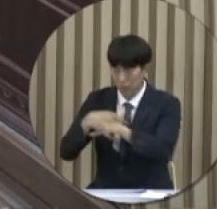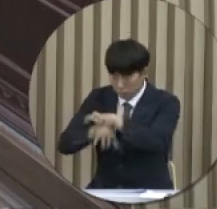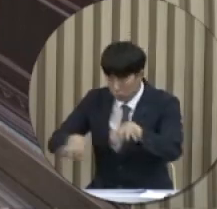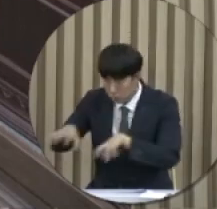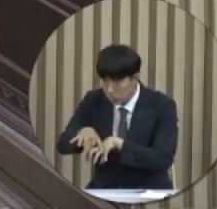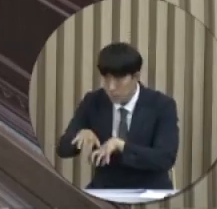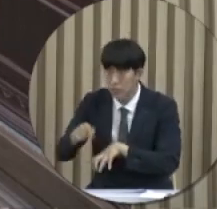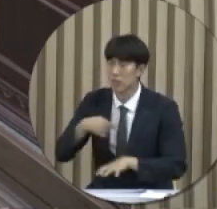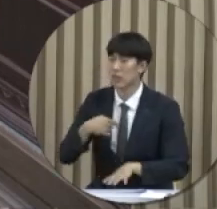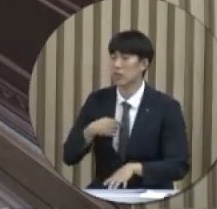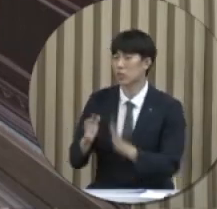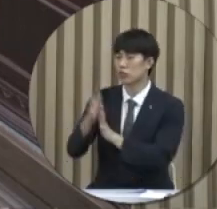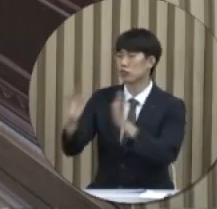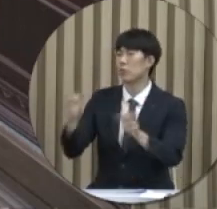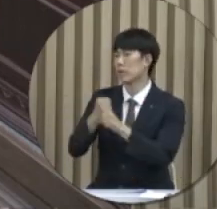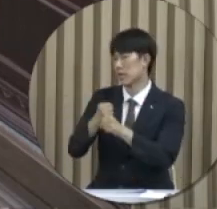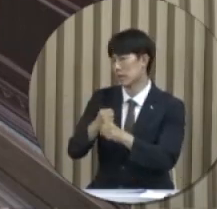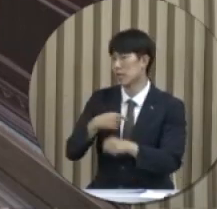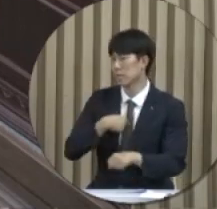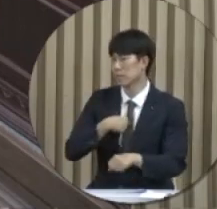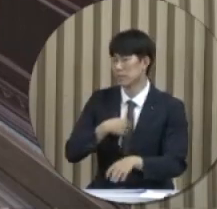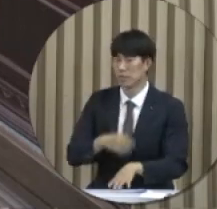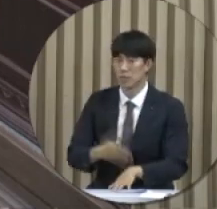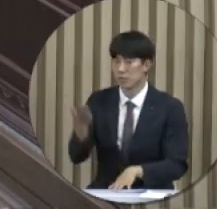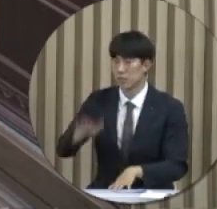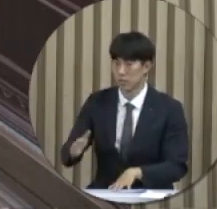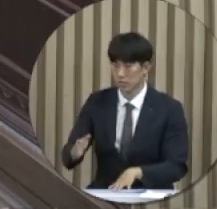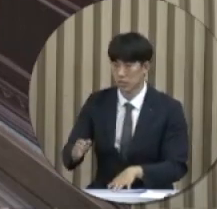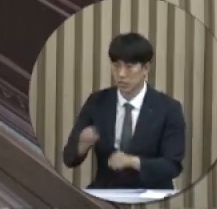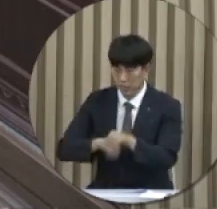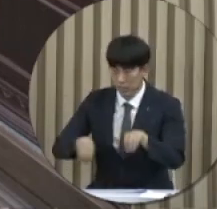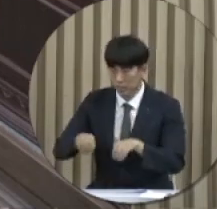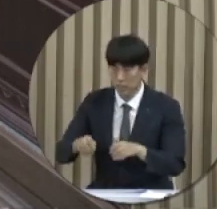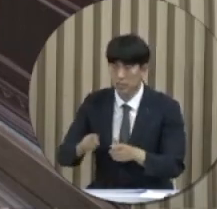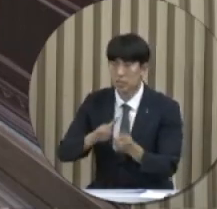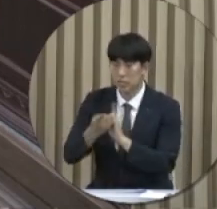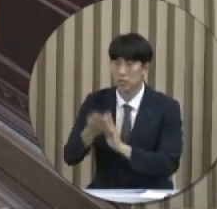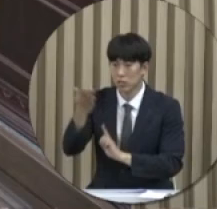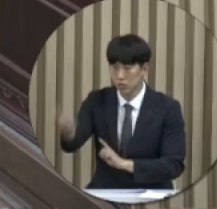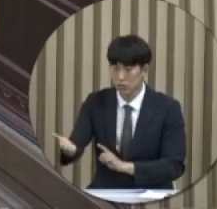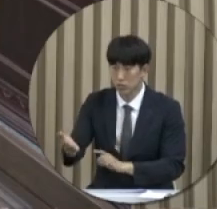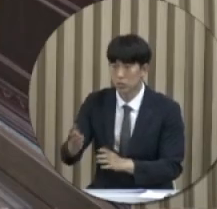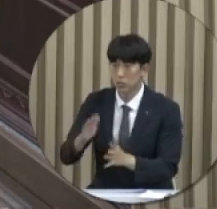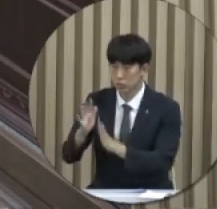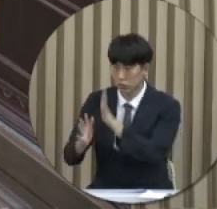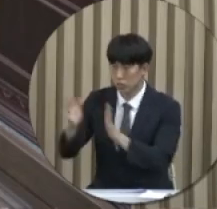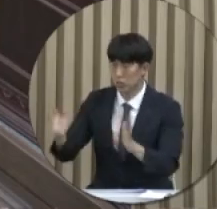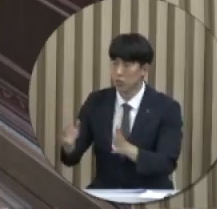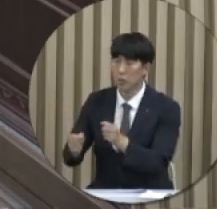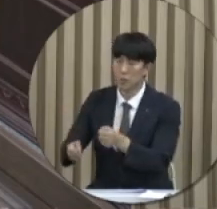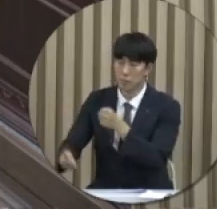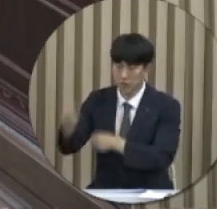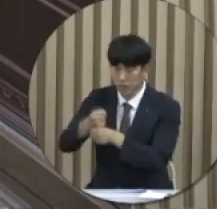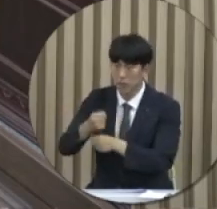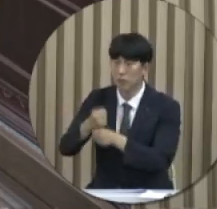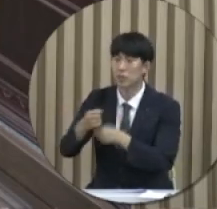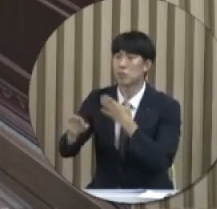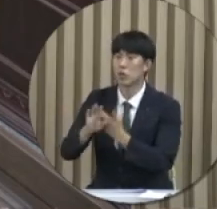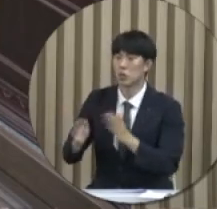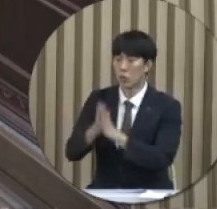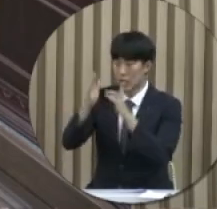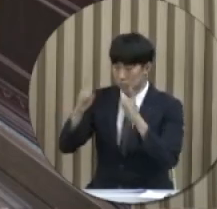도시숲을 조성하겠다. 대신에 당신네들이 산림청 땅이니까 우리가 도시숲을 조성하면 영원히 화성이 쓸 수 있는 근거가 되지